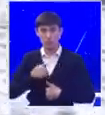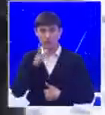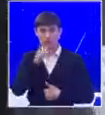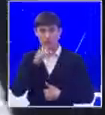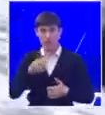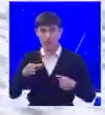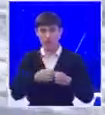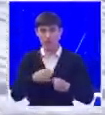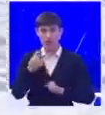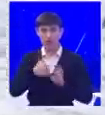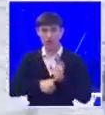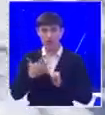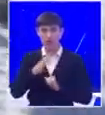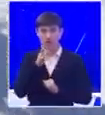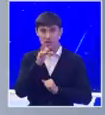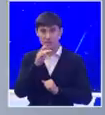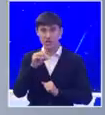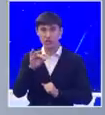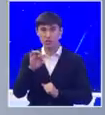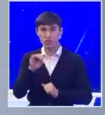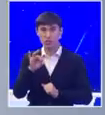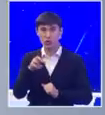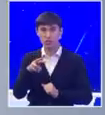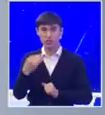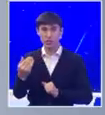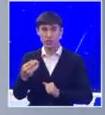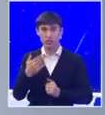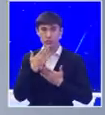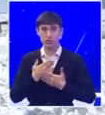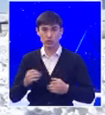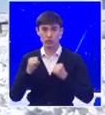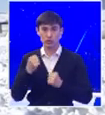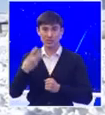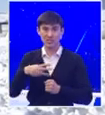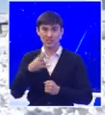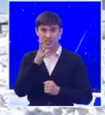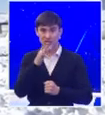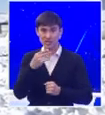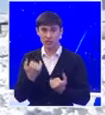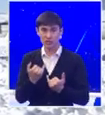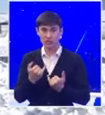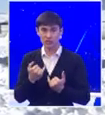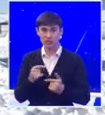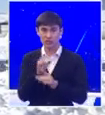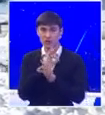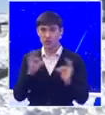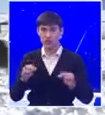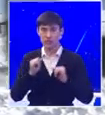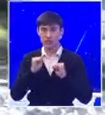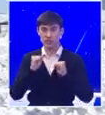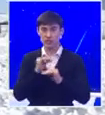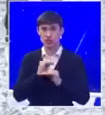65 лет гантели муки его стаж в любительском спорте уже более 30 лет и сегодня он находится в отличной физической форме